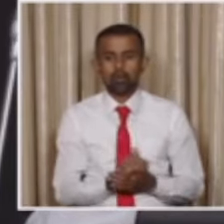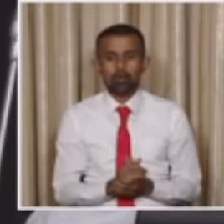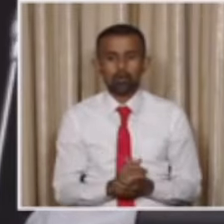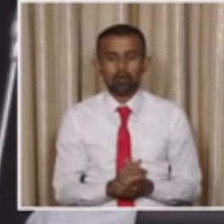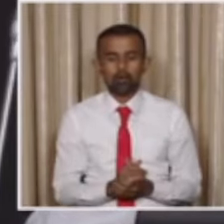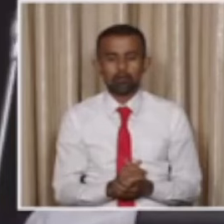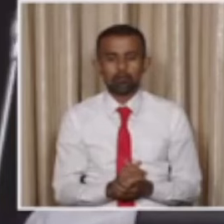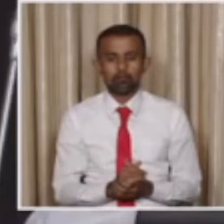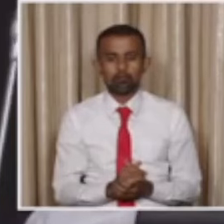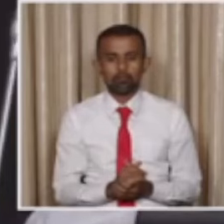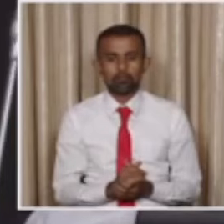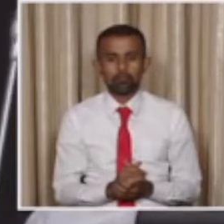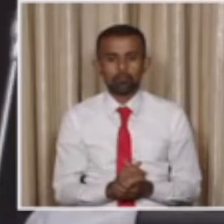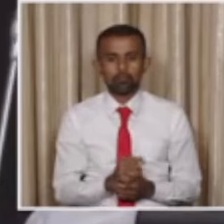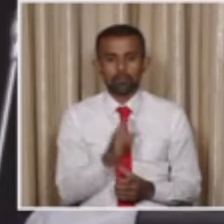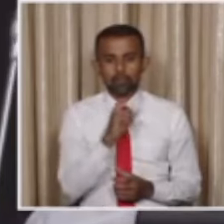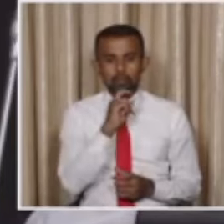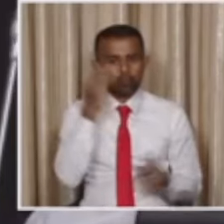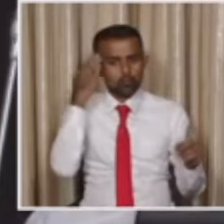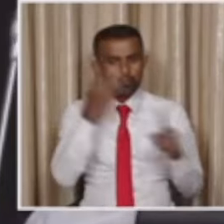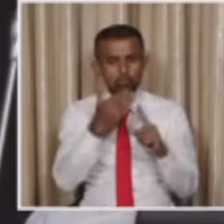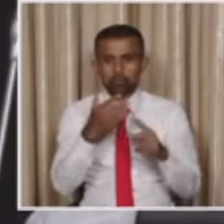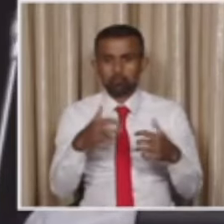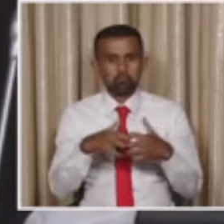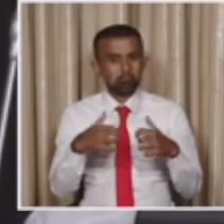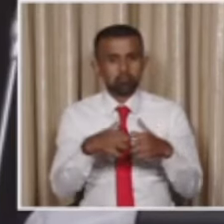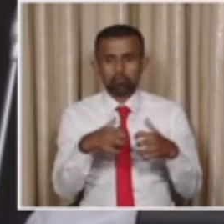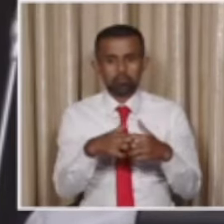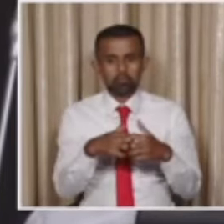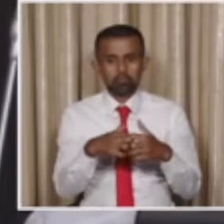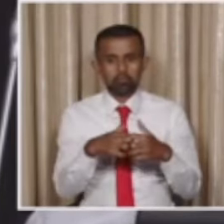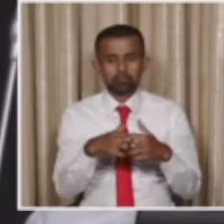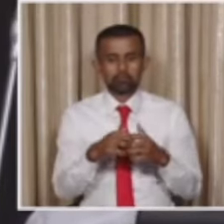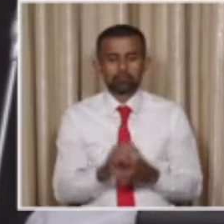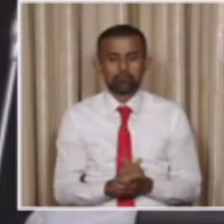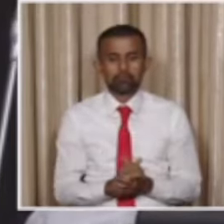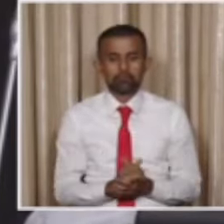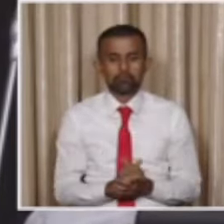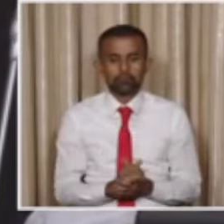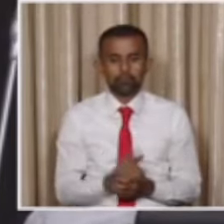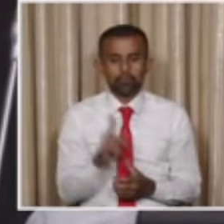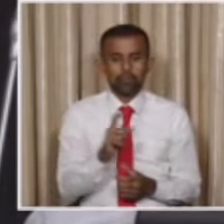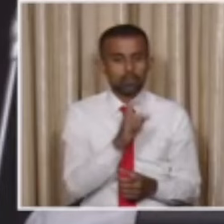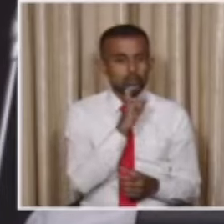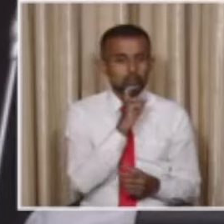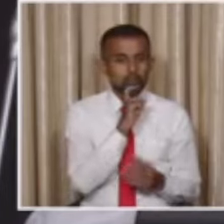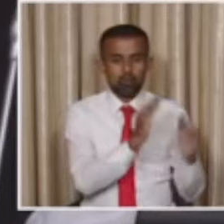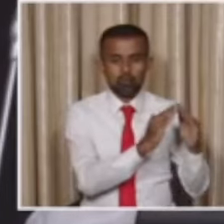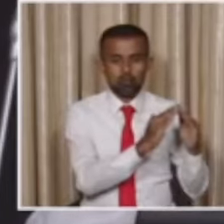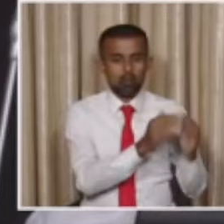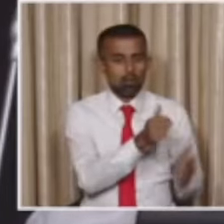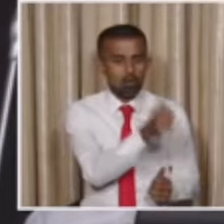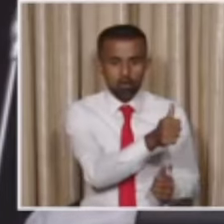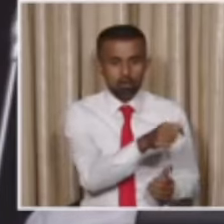එහෙමත් තියෙනවා. මේක මේ අධිකරණය පිළිබඳව බරපතල ගැටලුවක්. දැන් ඒකාධිකරණයකින් මේක හරි